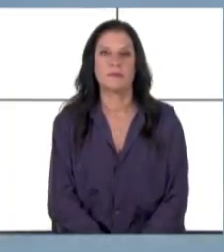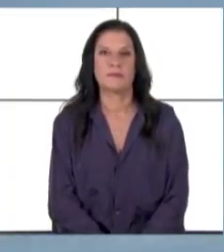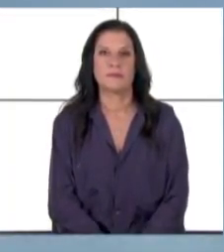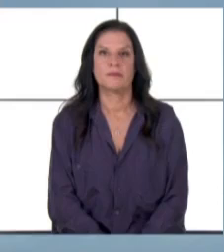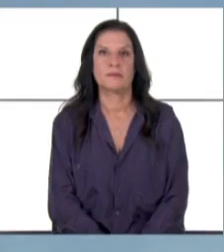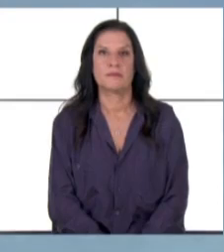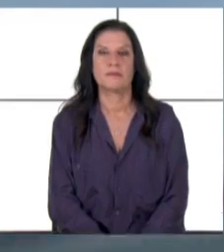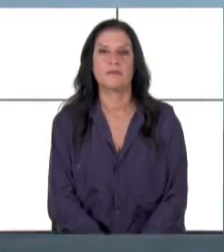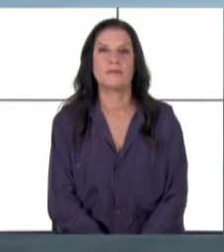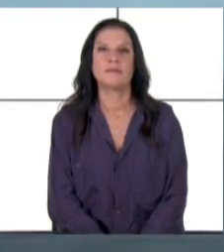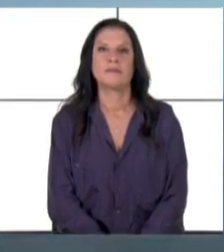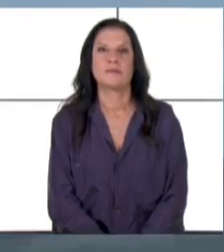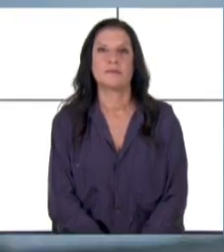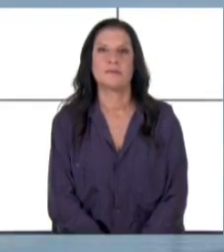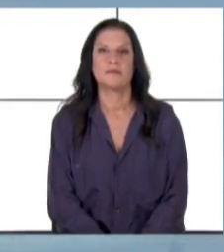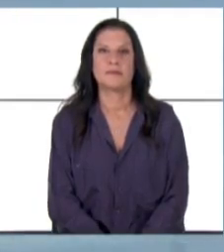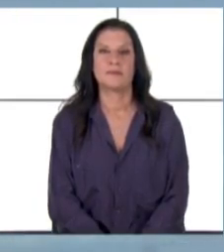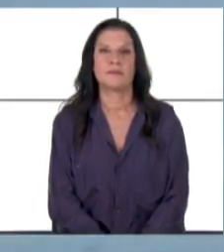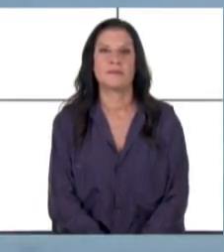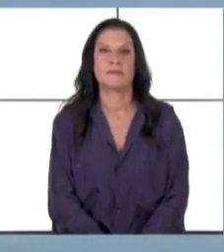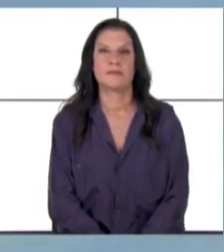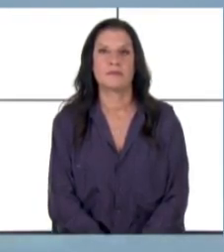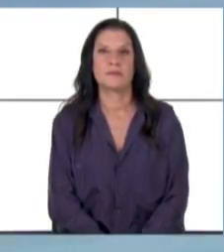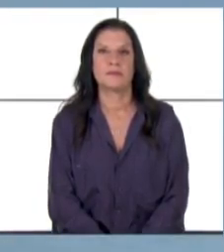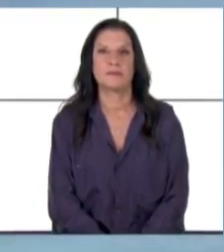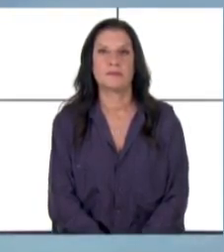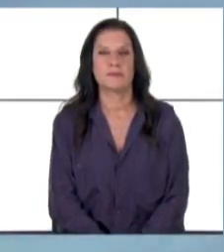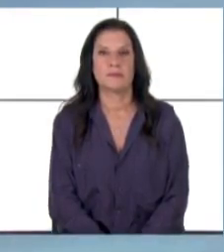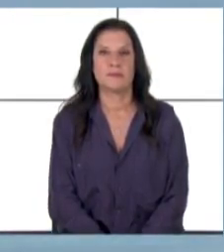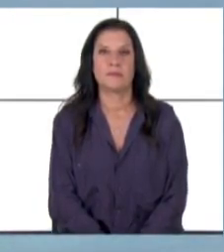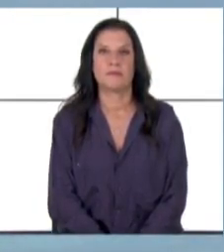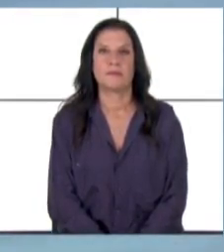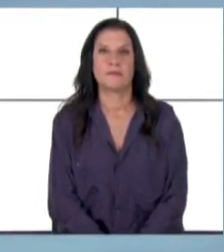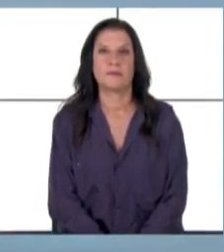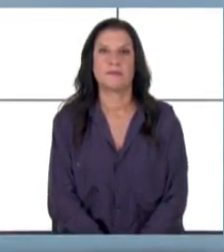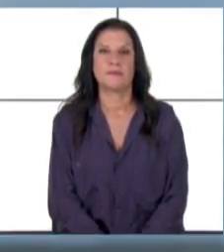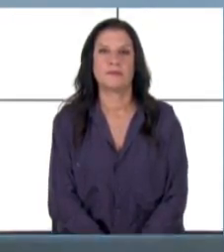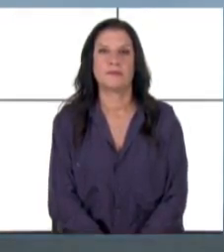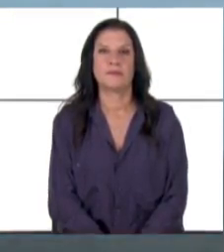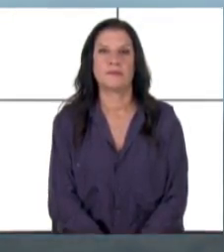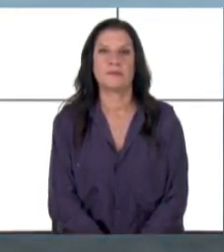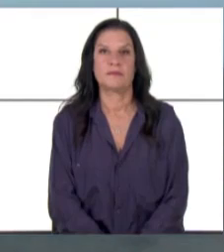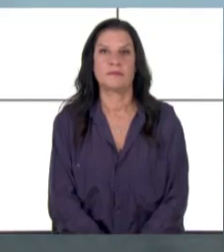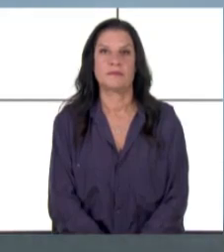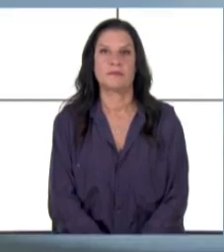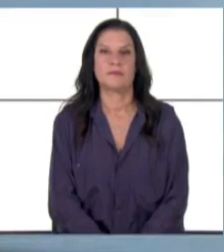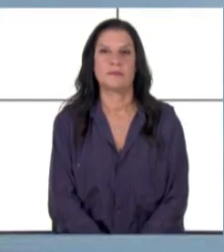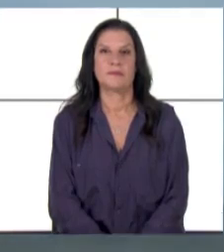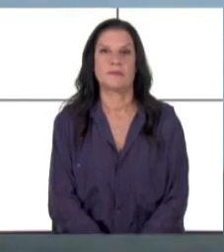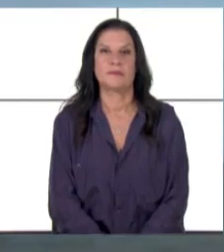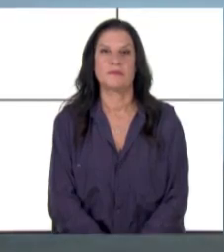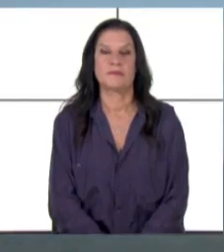ירם אך אדוני אליו ולבת אש בתוך הסנה ויר והנה הסנה בוער